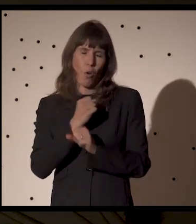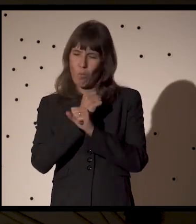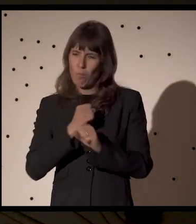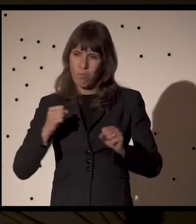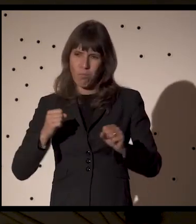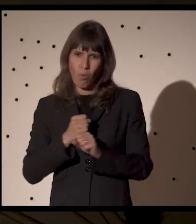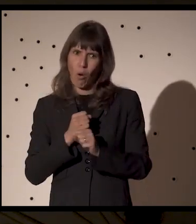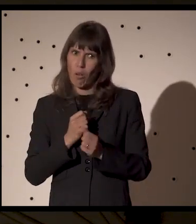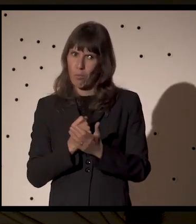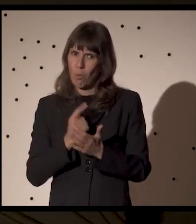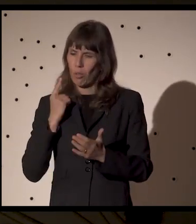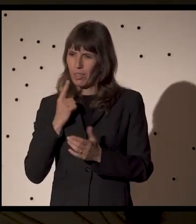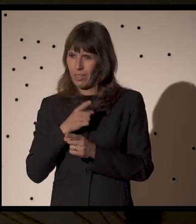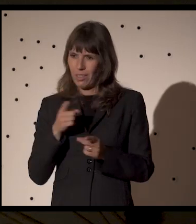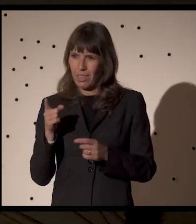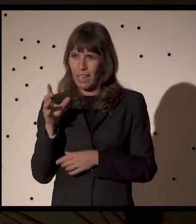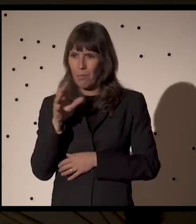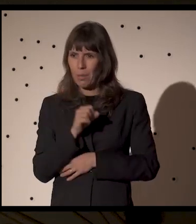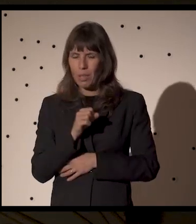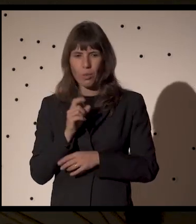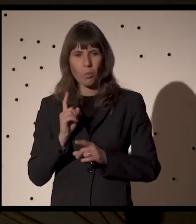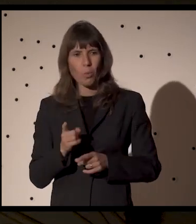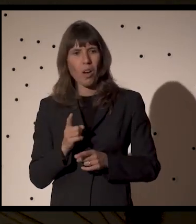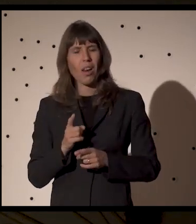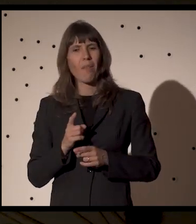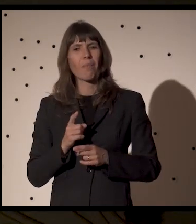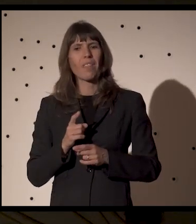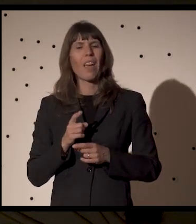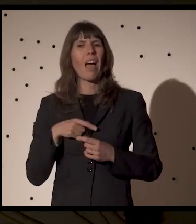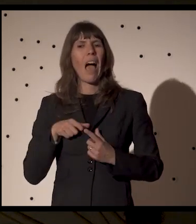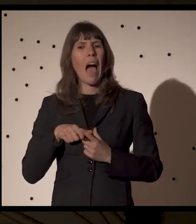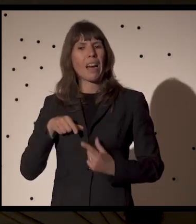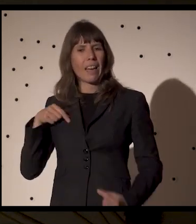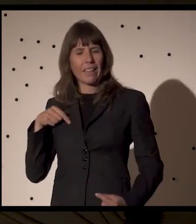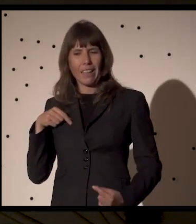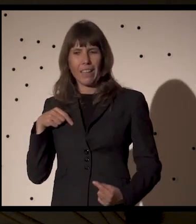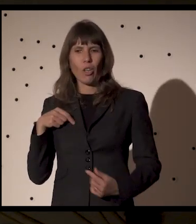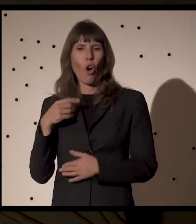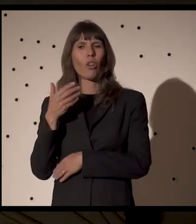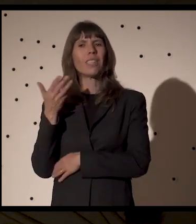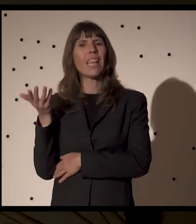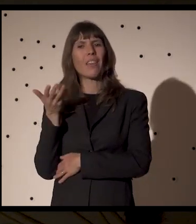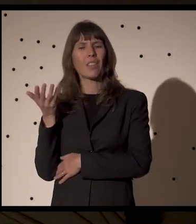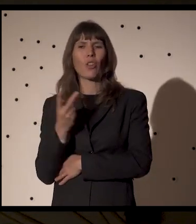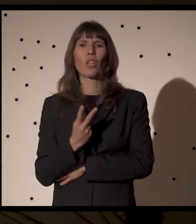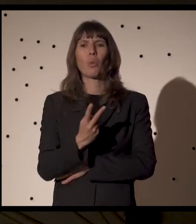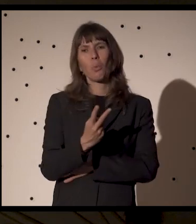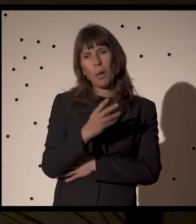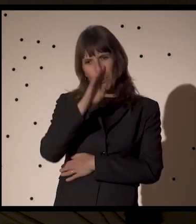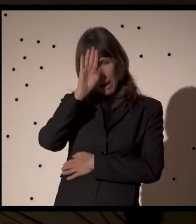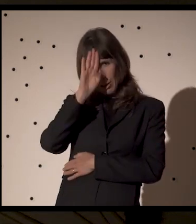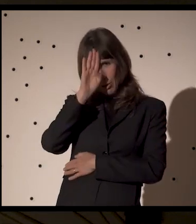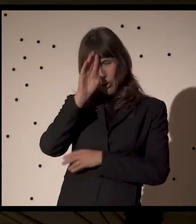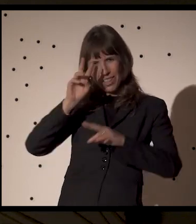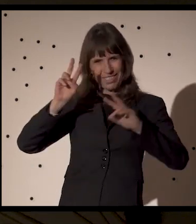quest'anno Mi riferisco alla ripresa dell'arlecchino servitore di due padroni quest'anno la